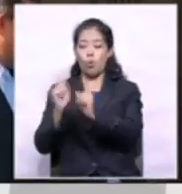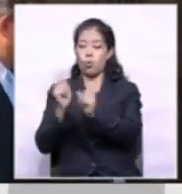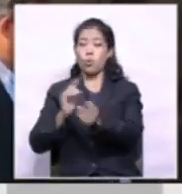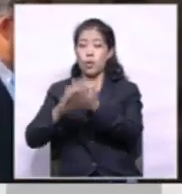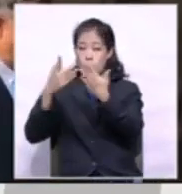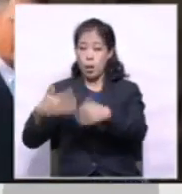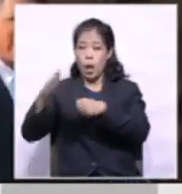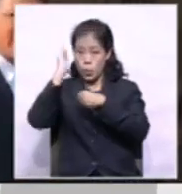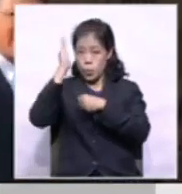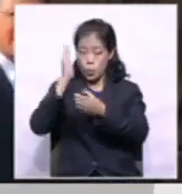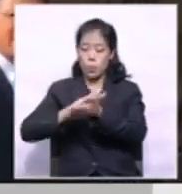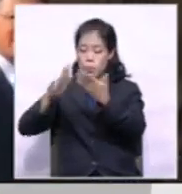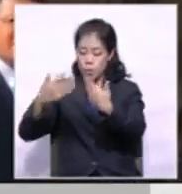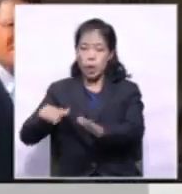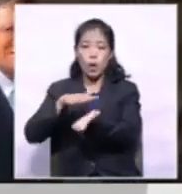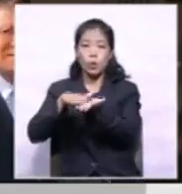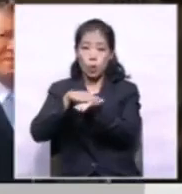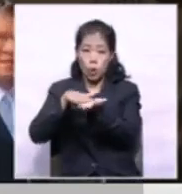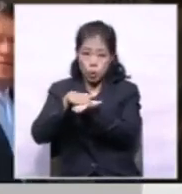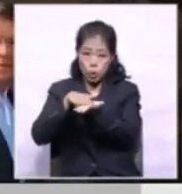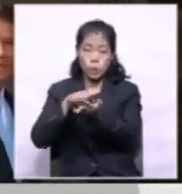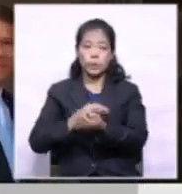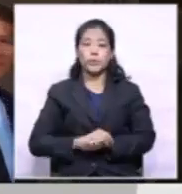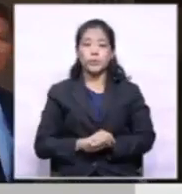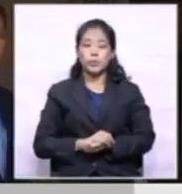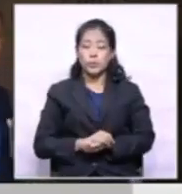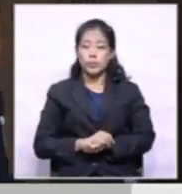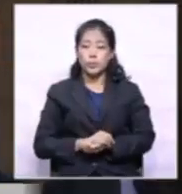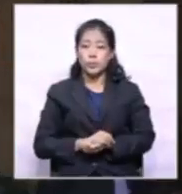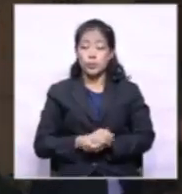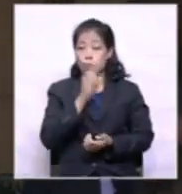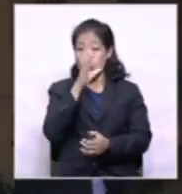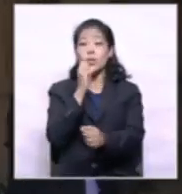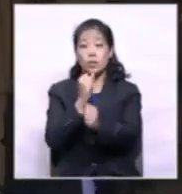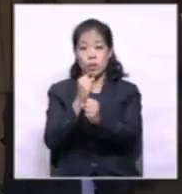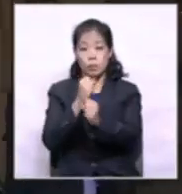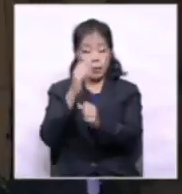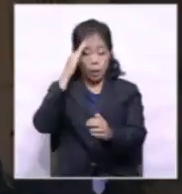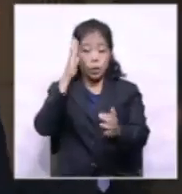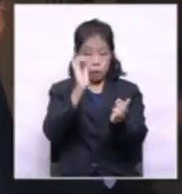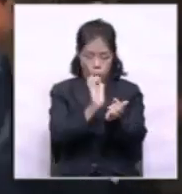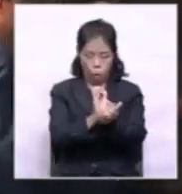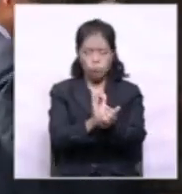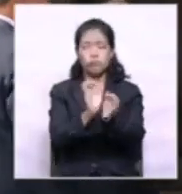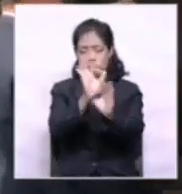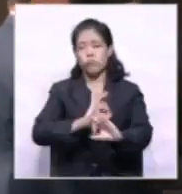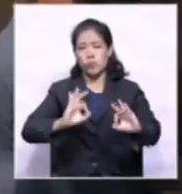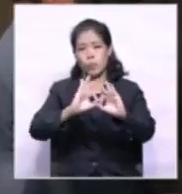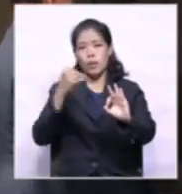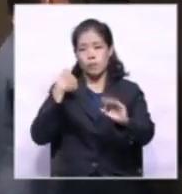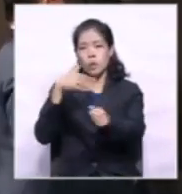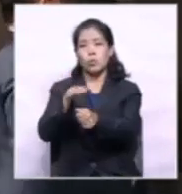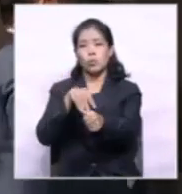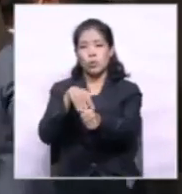ฆษกนะก็ขอโทษแล้วมันคงไม่เข้าใจอะไรกันทั้งเรื่องอะนะคือการทำงานของตำรวจเขาต้องเห็นใจเขางานมันก็เยอะเพ